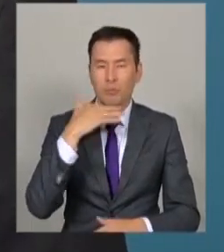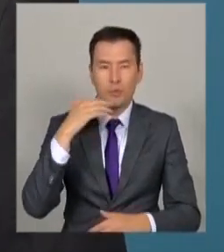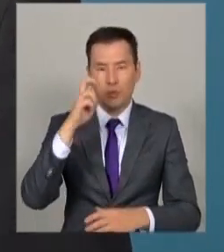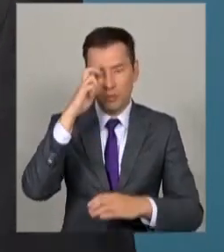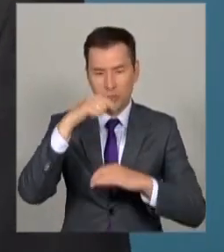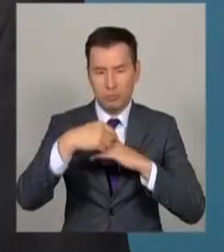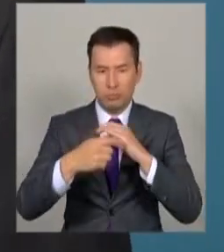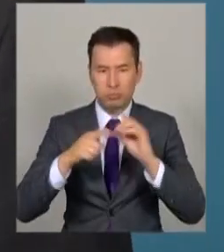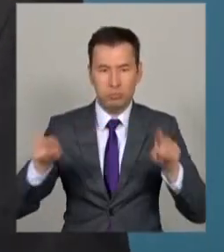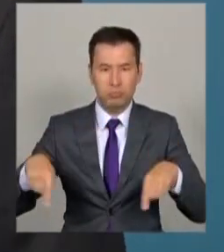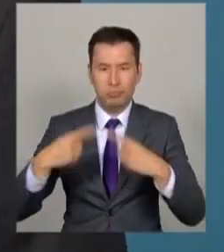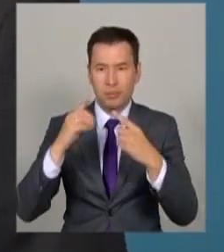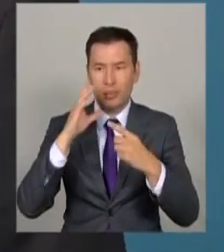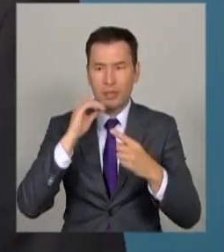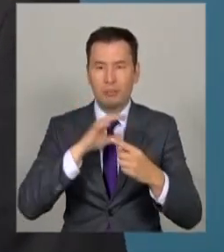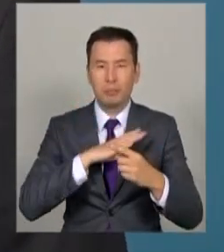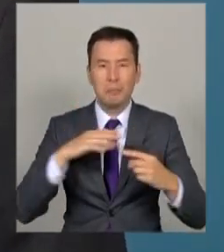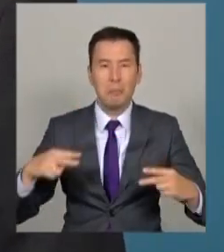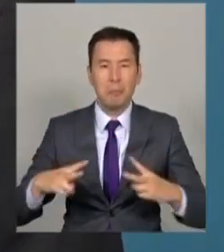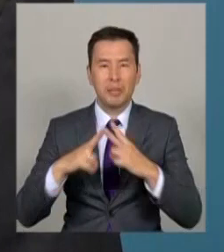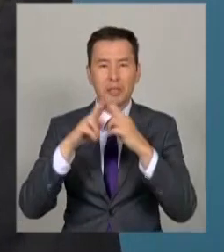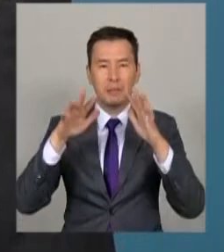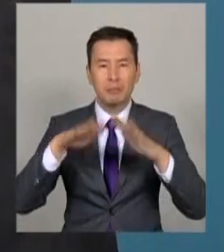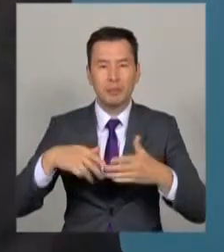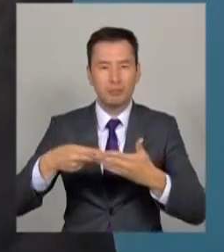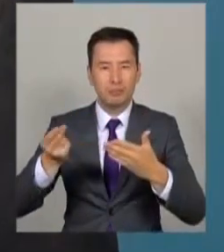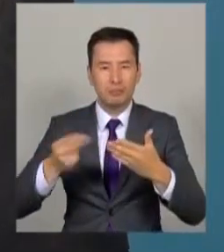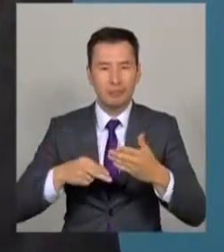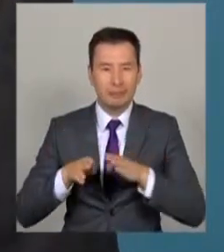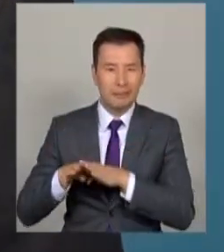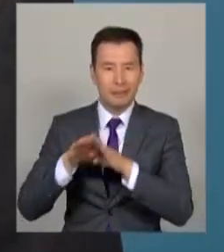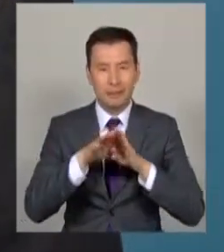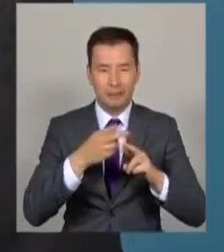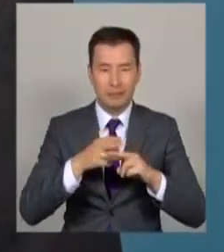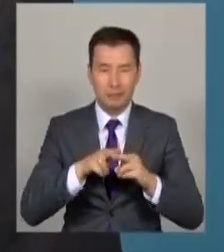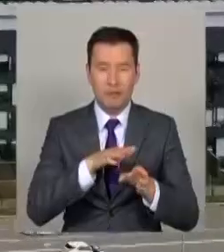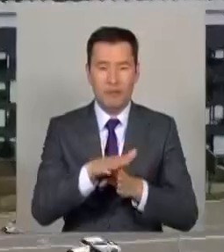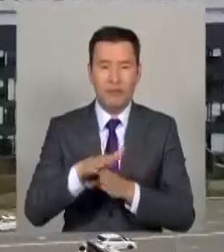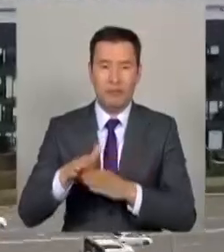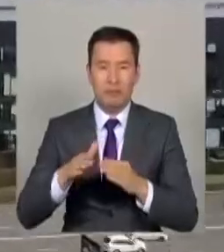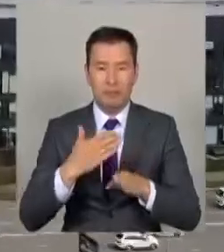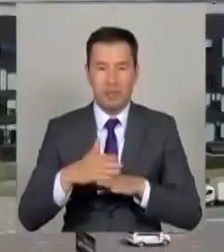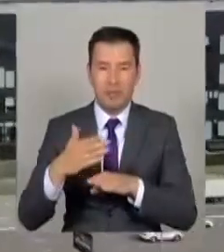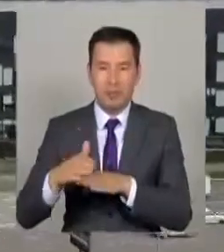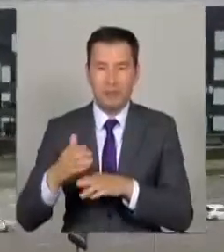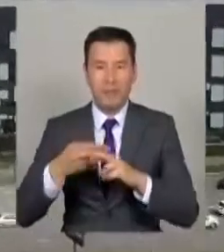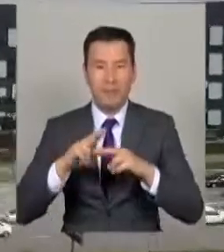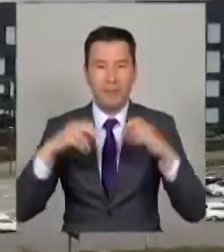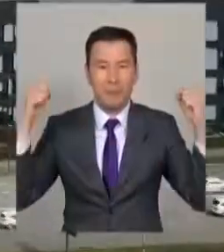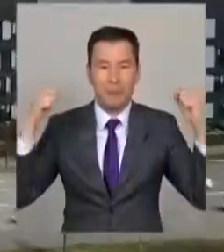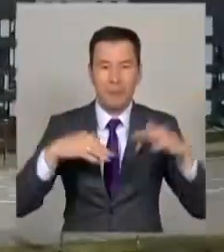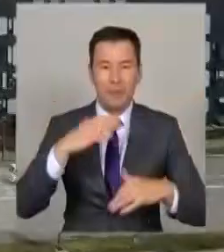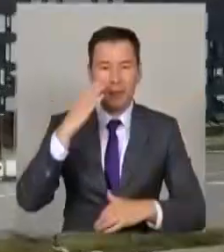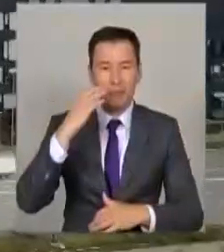және Париж климаттық келісіміне қол жеткізу үшін бірлескен жобаларда талқылау алаңына айналды. Ауқымды форумның Алматыда